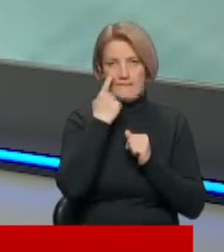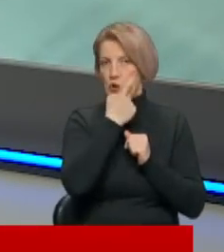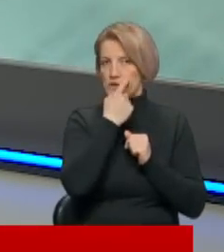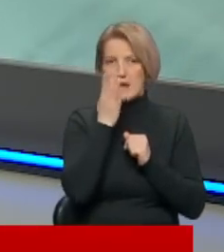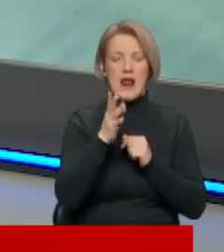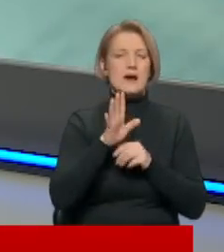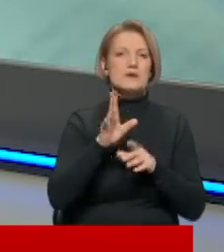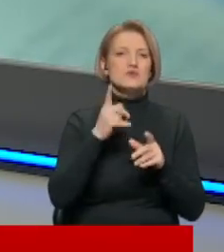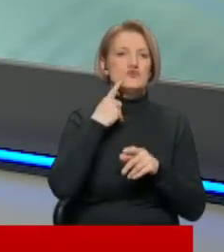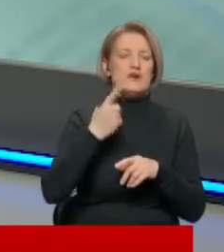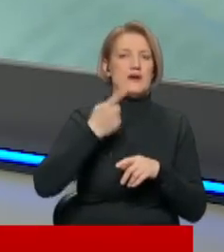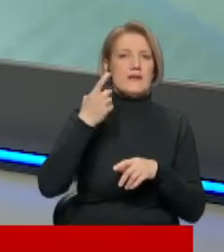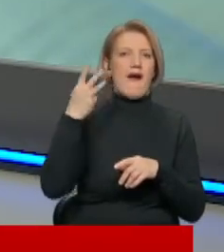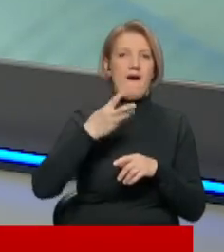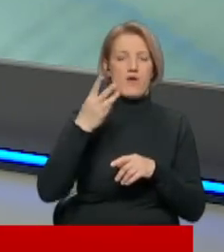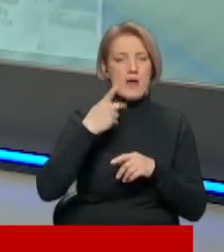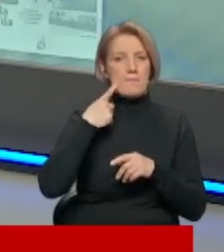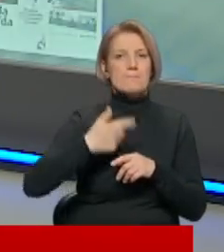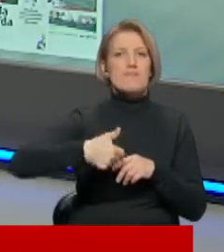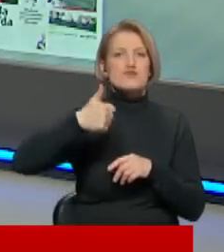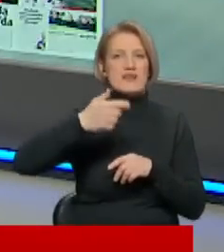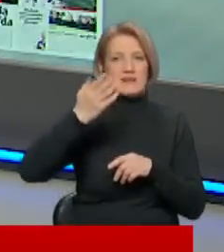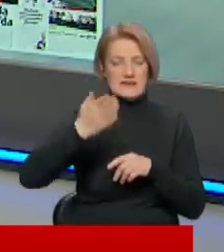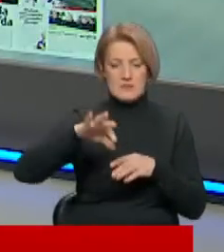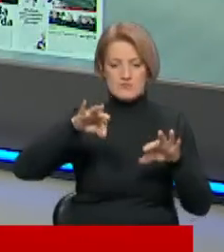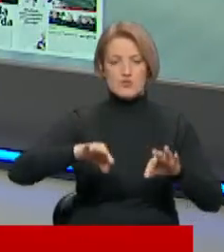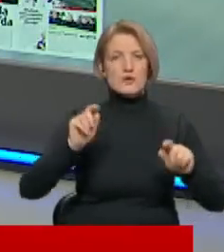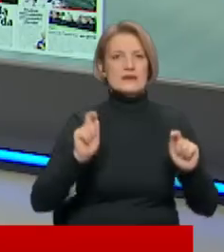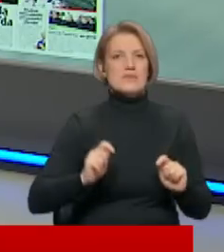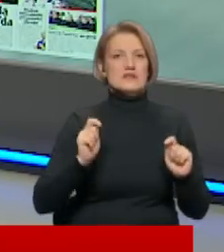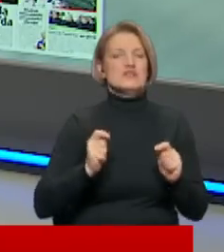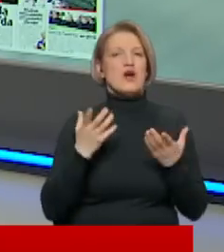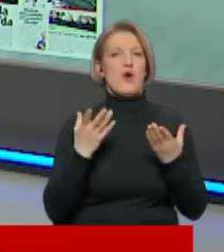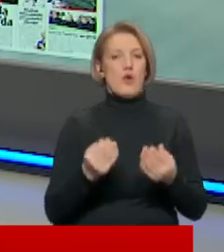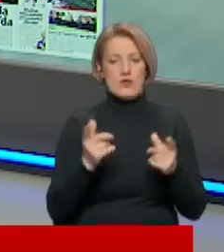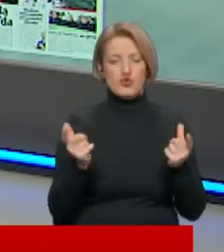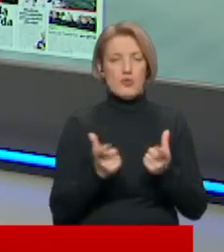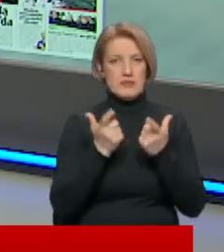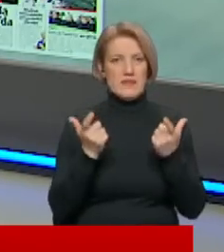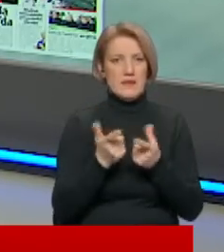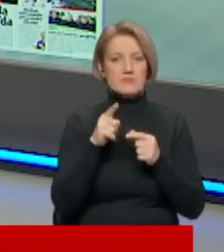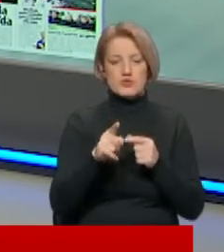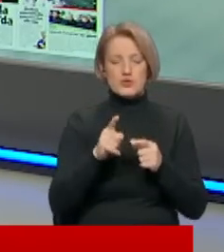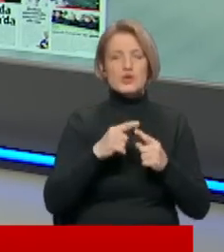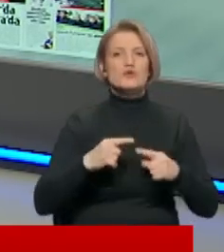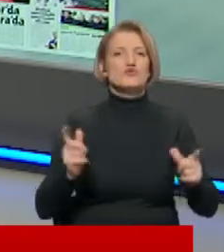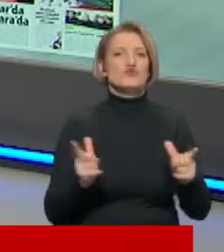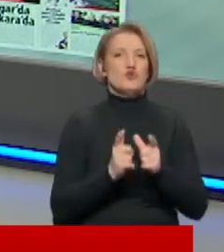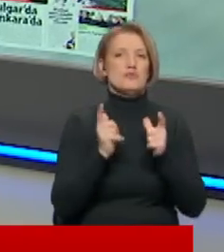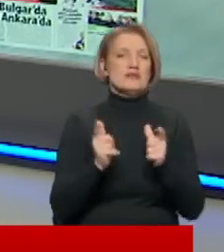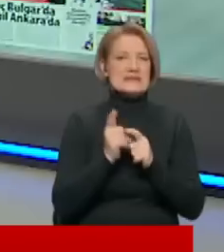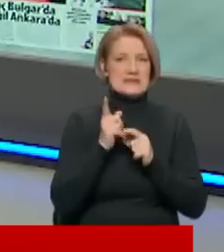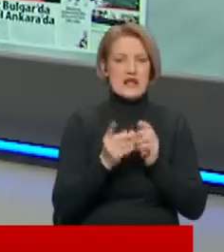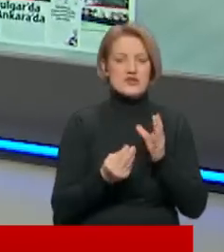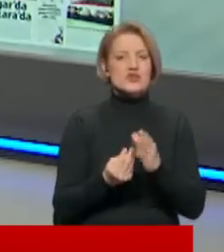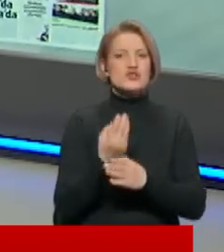kabinede Cumhurbaşkanı Erdoğan'ın başka anında bugün yapılacak olan kabine toplantısı ve Bu kabile toplantısından da